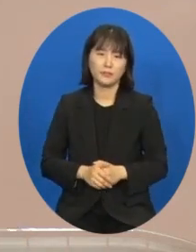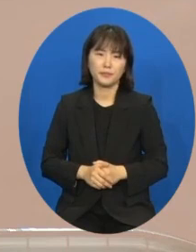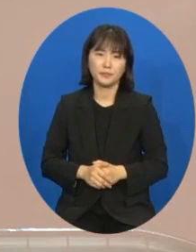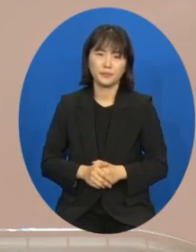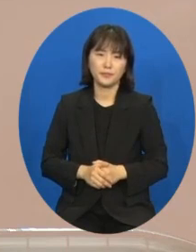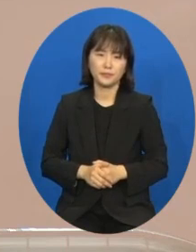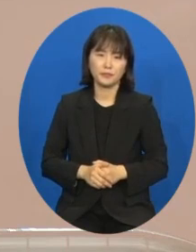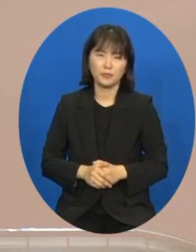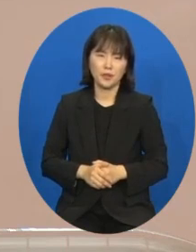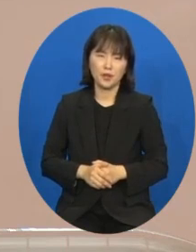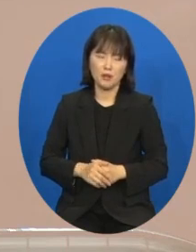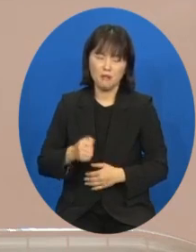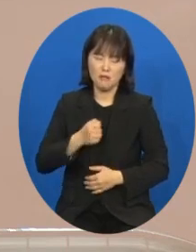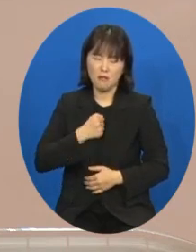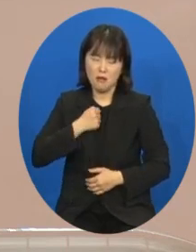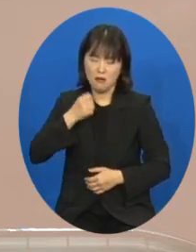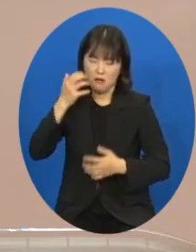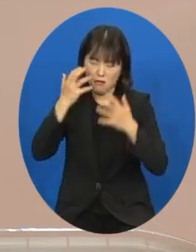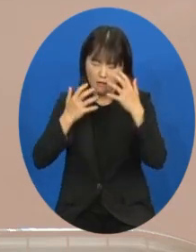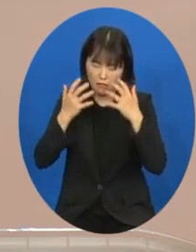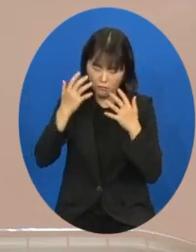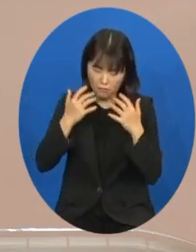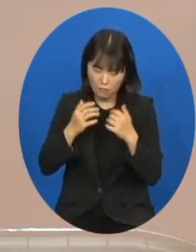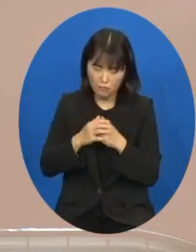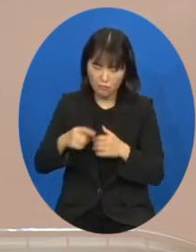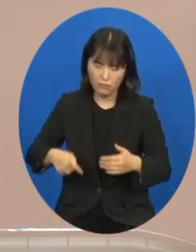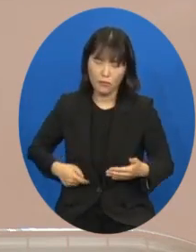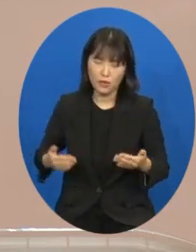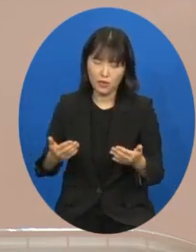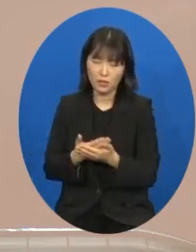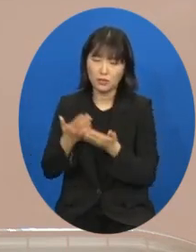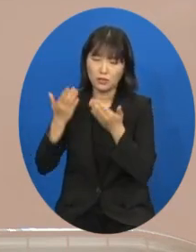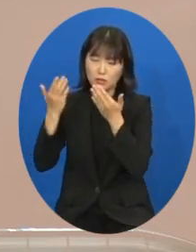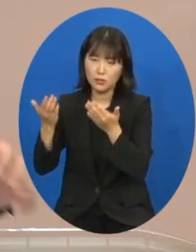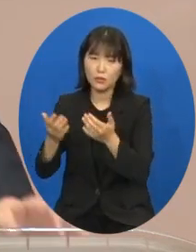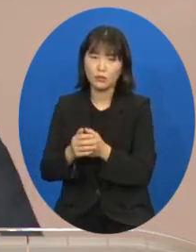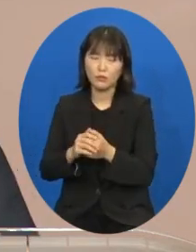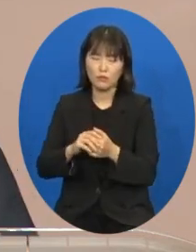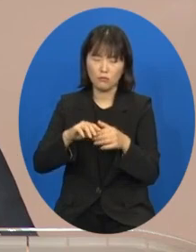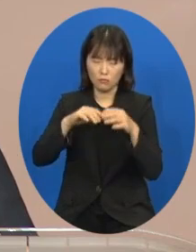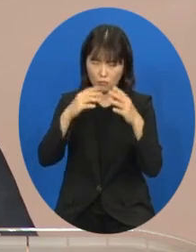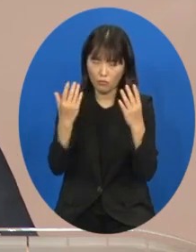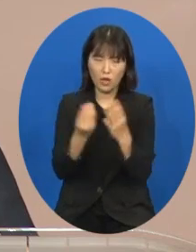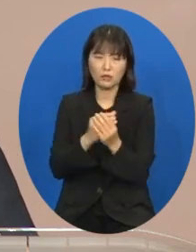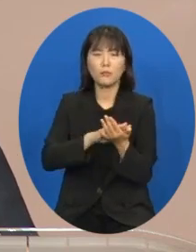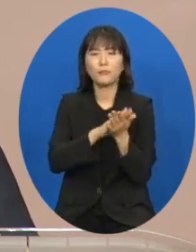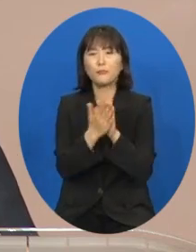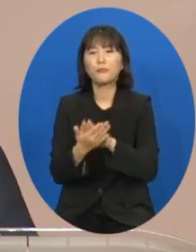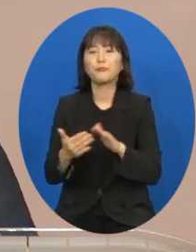그렇게 통곡하고 울고 회개하시더라. 그리고 완전히 바뀌셨어요.